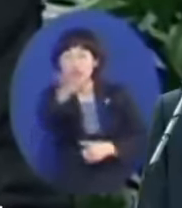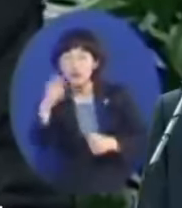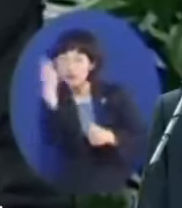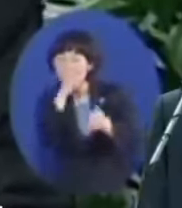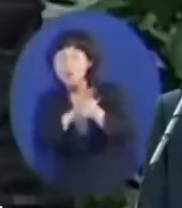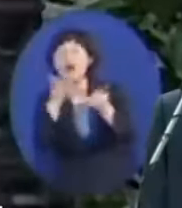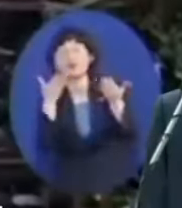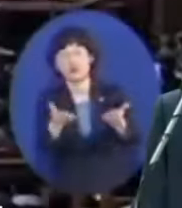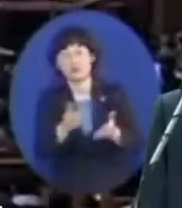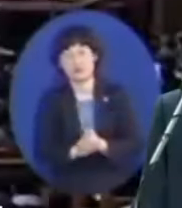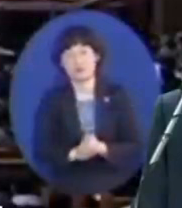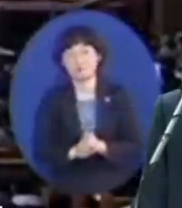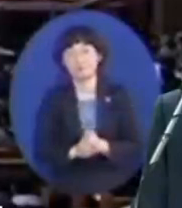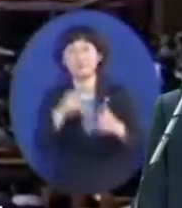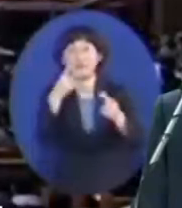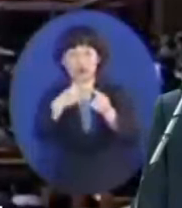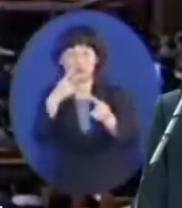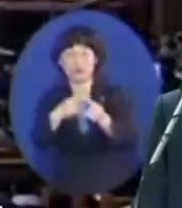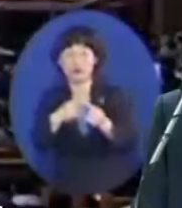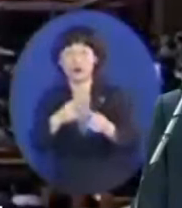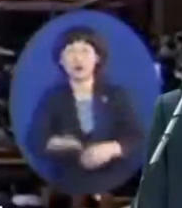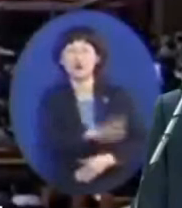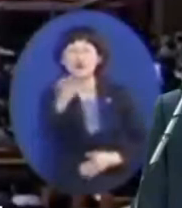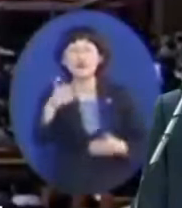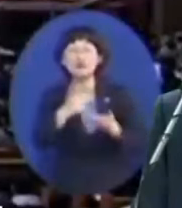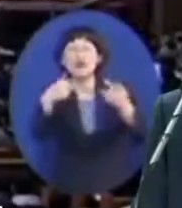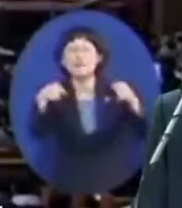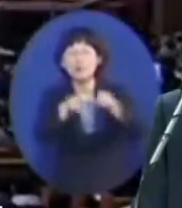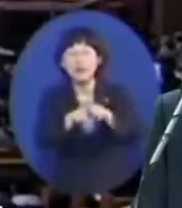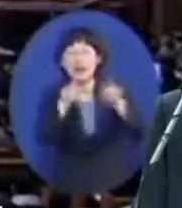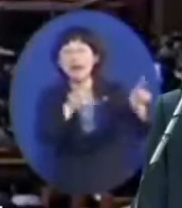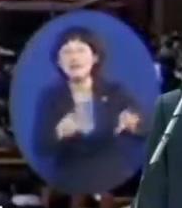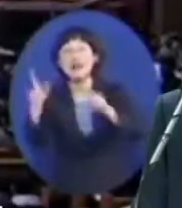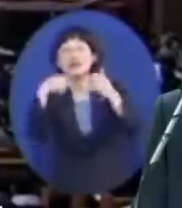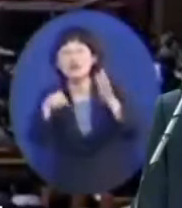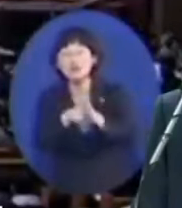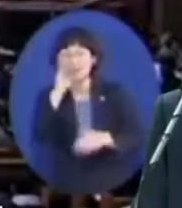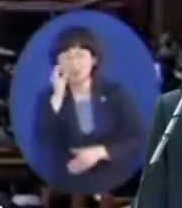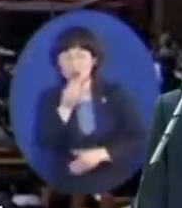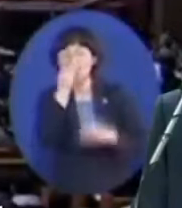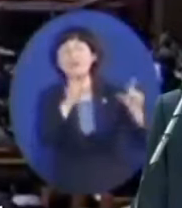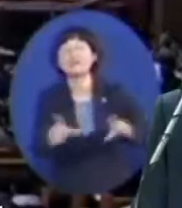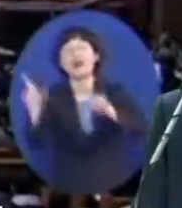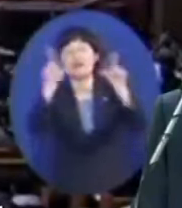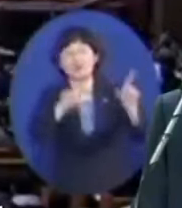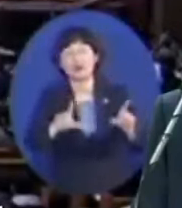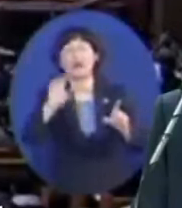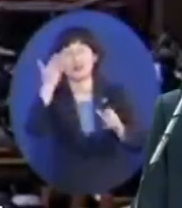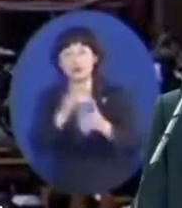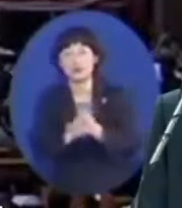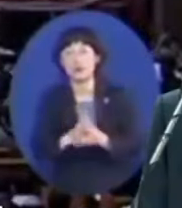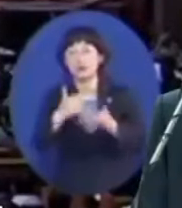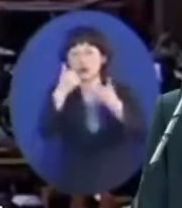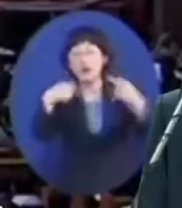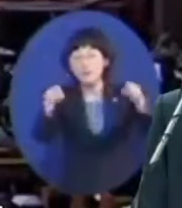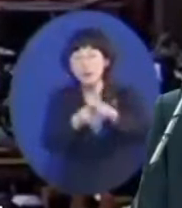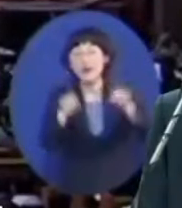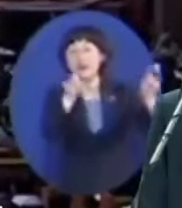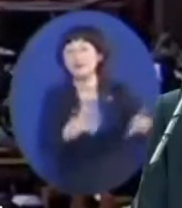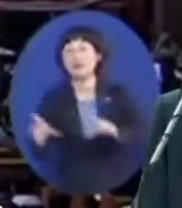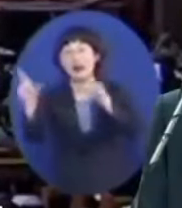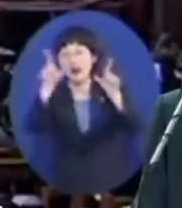것입니다. 둘째로 우리가 주님과 함께 살기 위해서는 거룩한 삶을 살아야 되는 것입니다. 주님과 함께